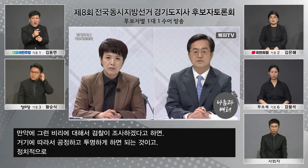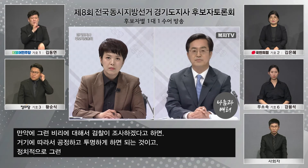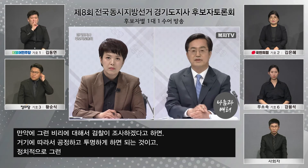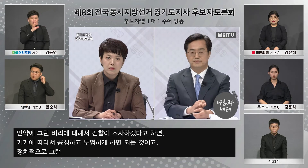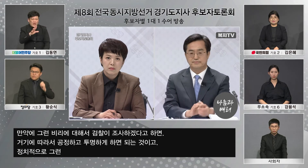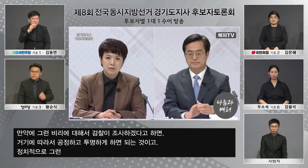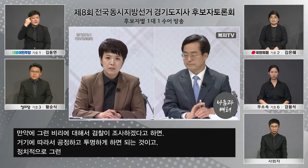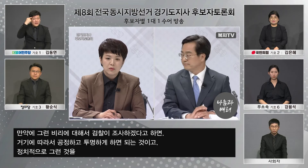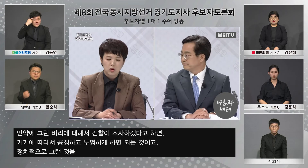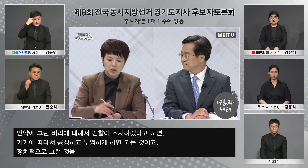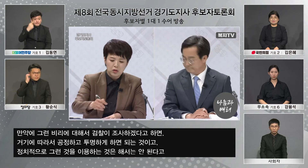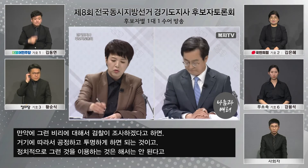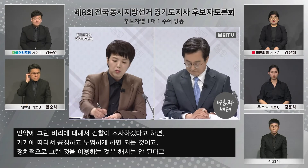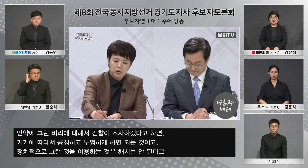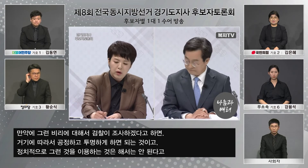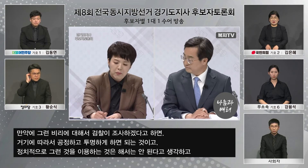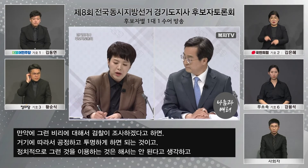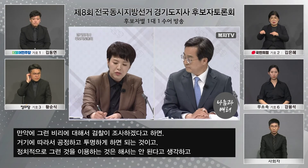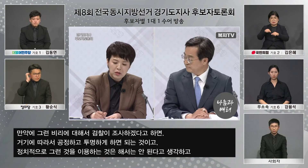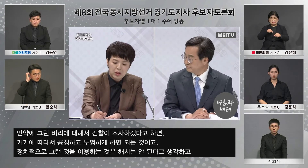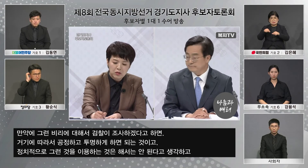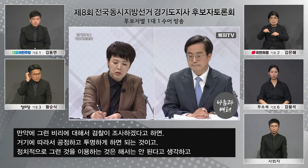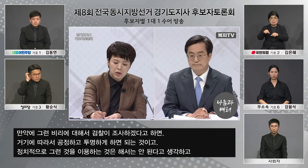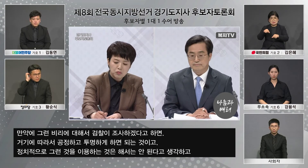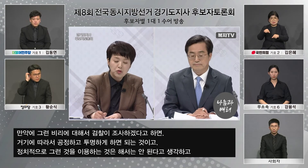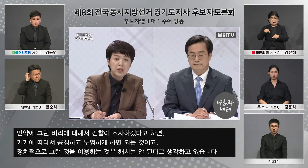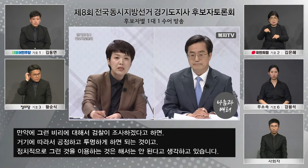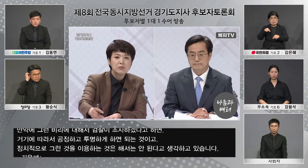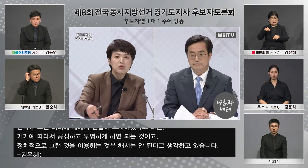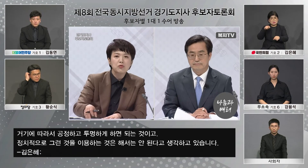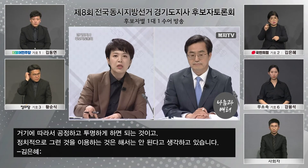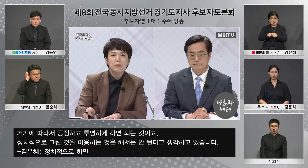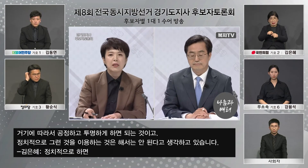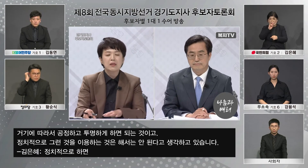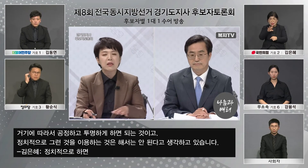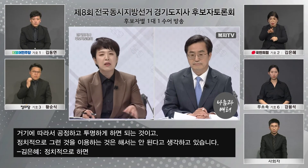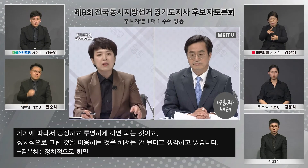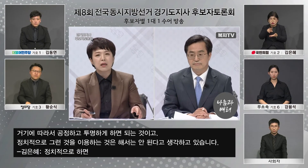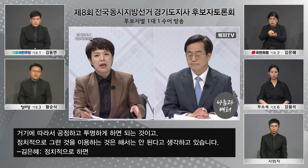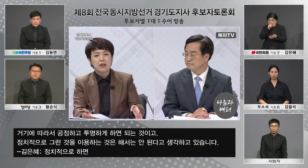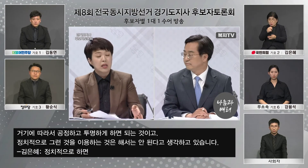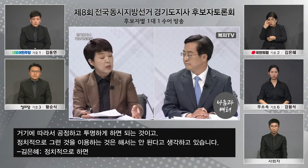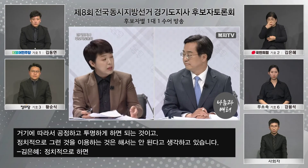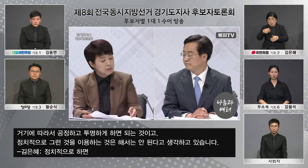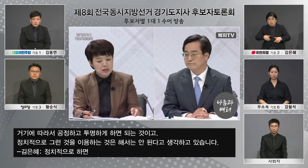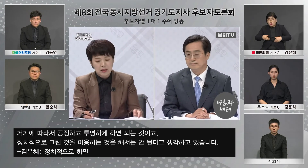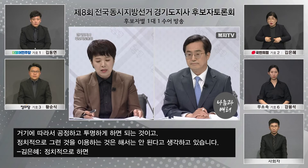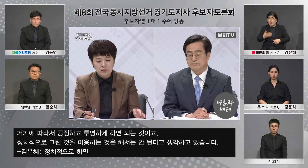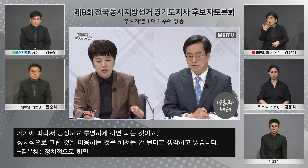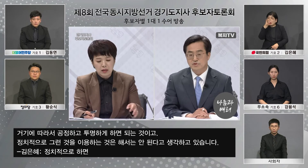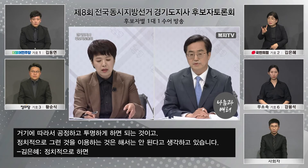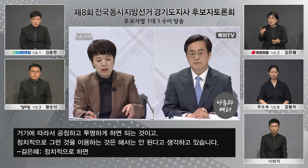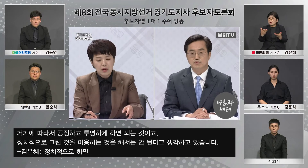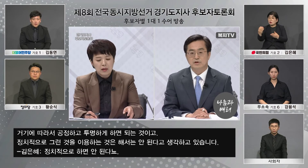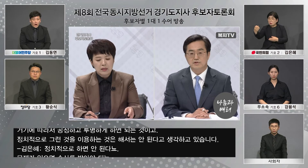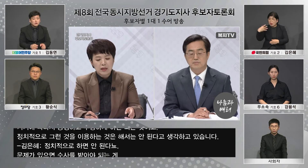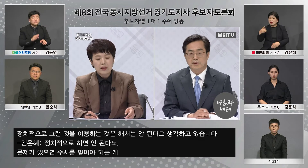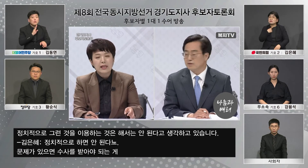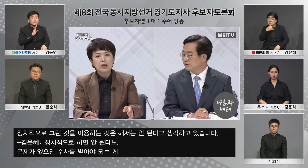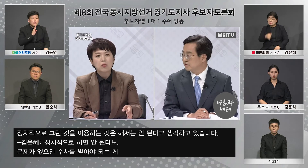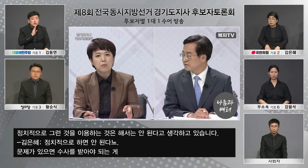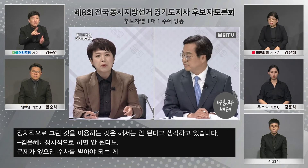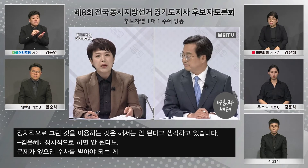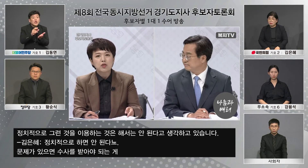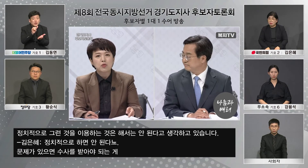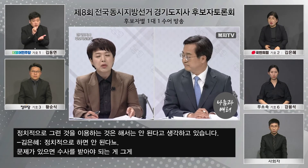생각을 하고 있습니다. 정치적으로 하면 안 된다뇨. 문제가 있으면 수사를 받아야 되는 게 그게 당연하다 말씀하시지 않았습니까? 그렇죠. 문제가 있으면 제가